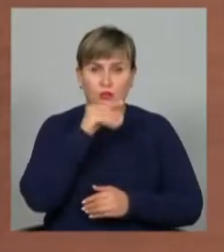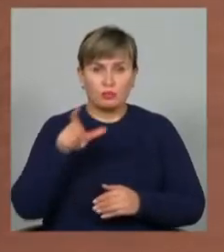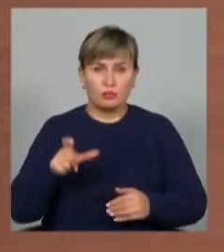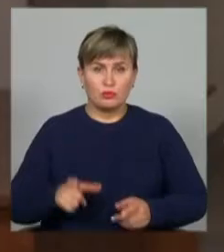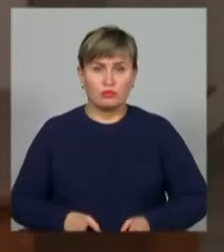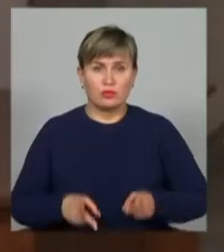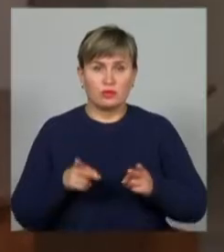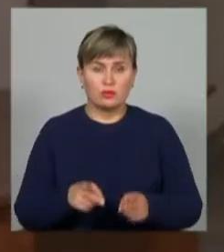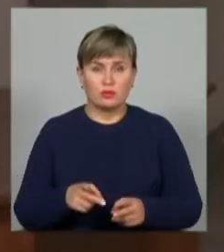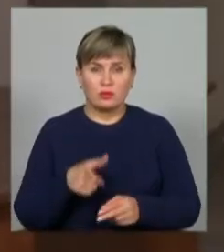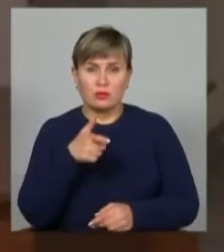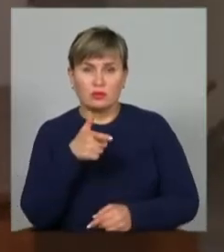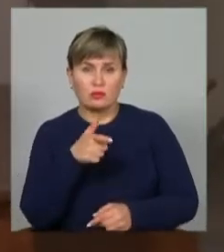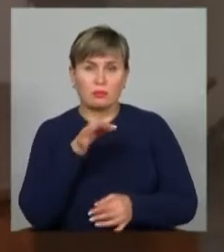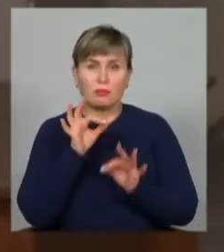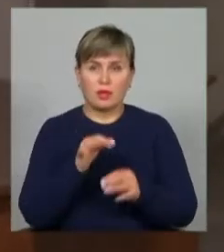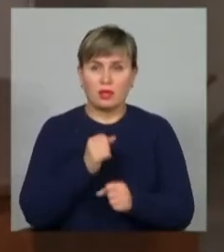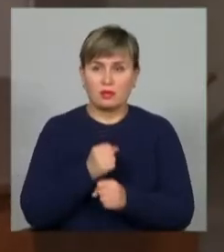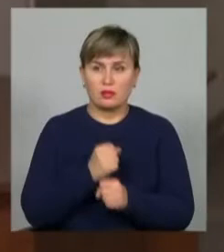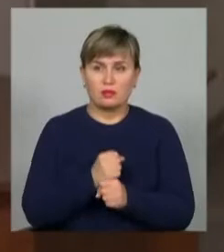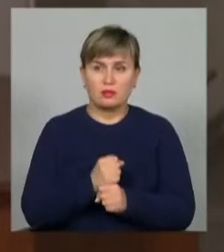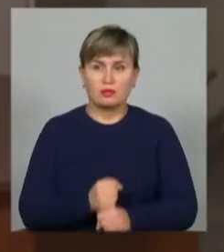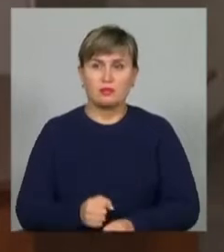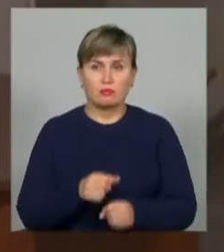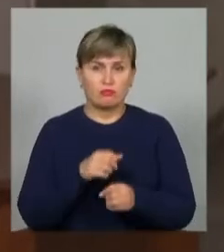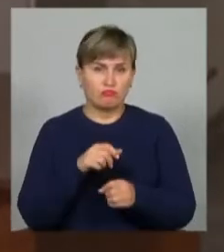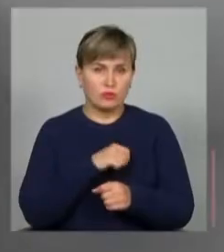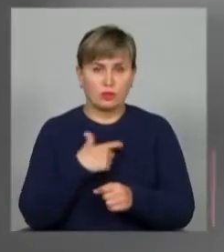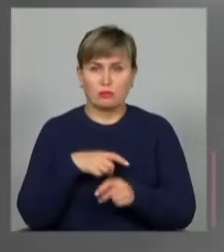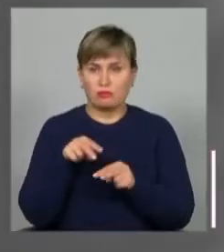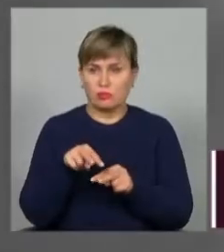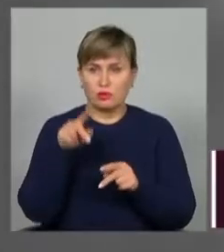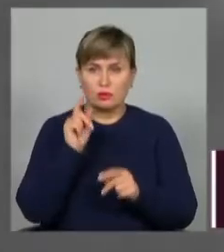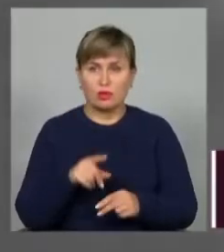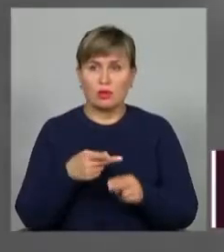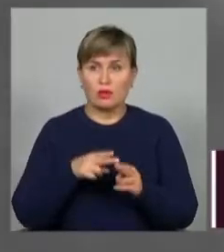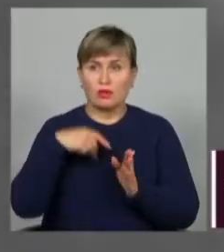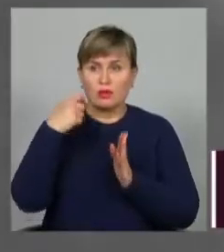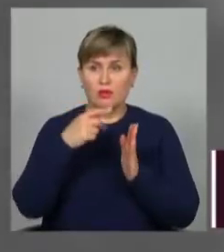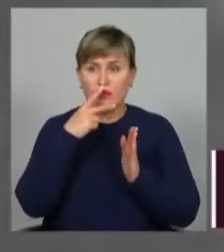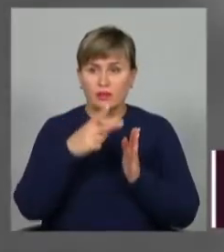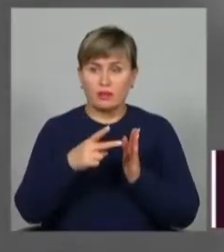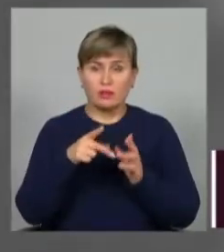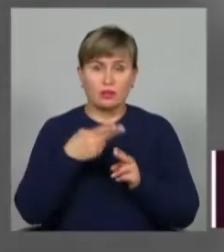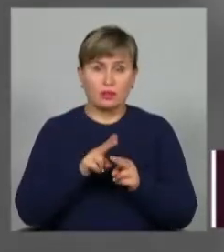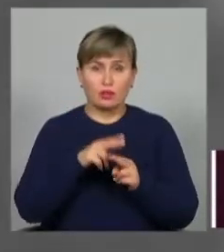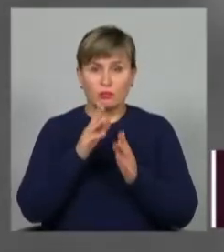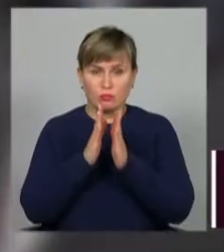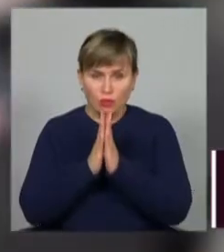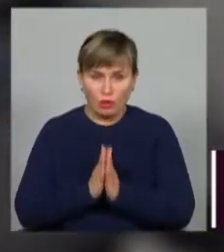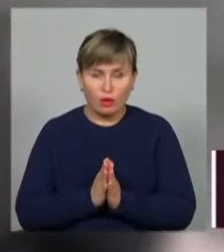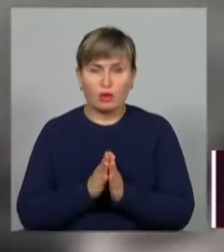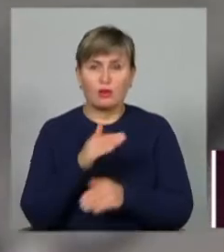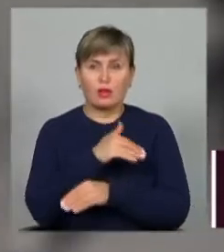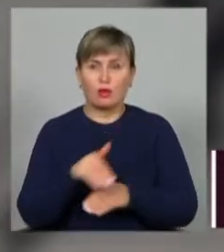боевики держат оружие в положении патруля и полностью контролируют. А вот на этом видео заметно, как нападавшие молятся прямо на